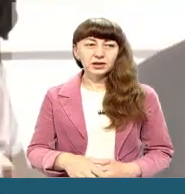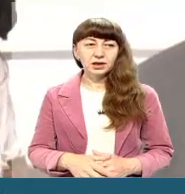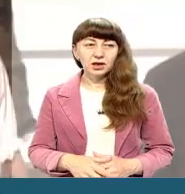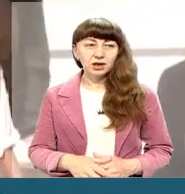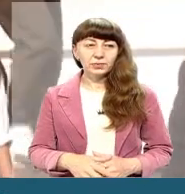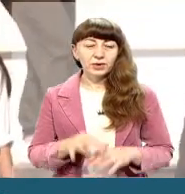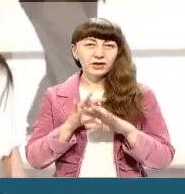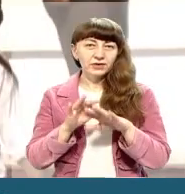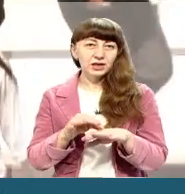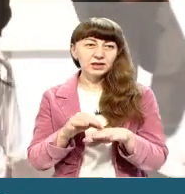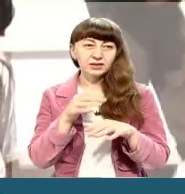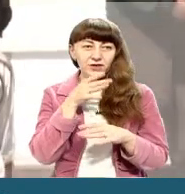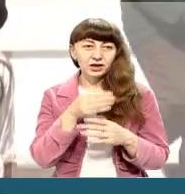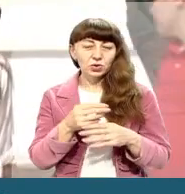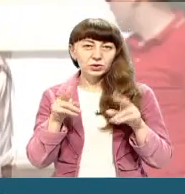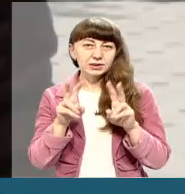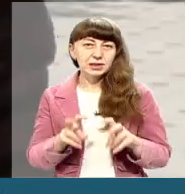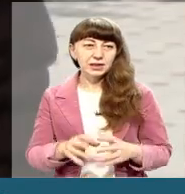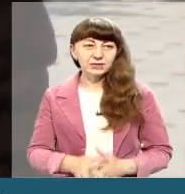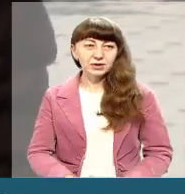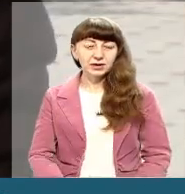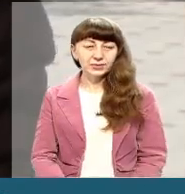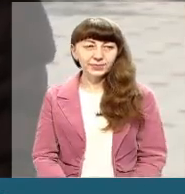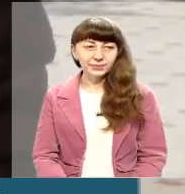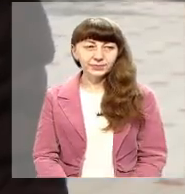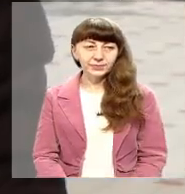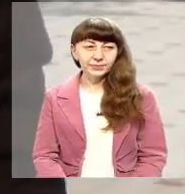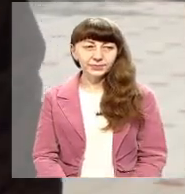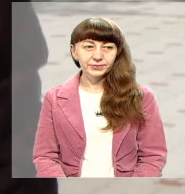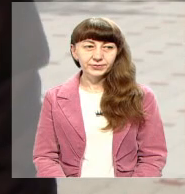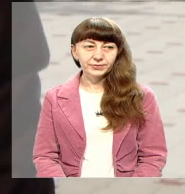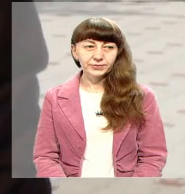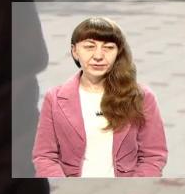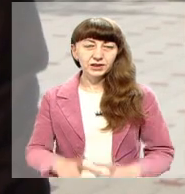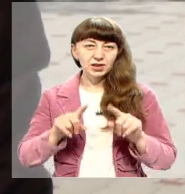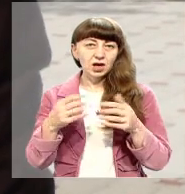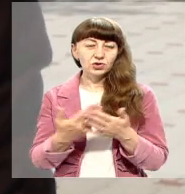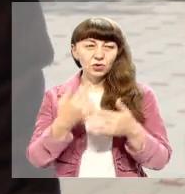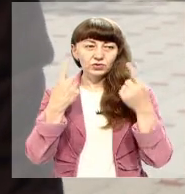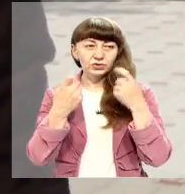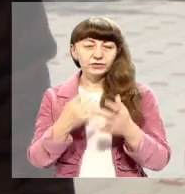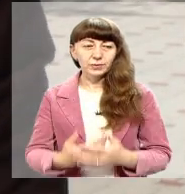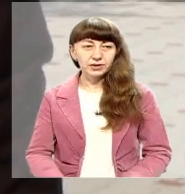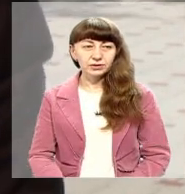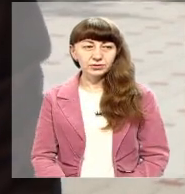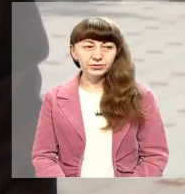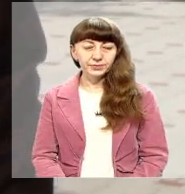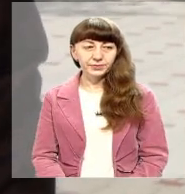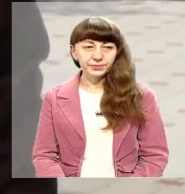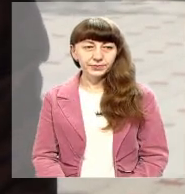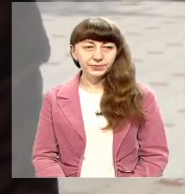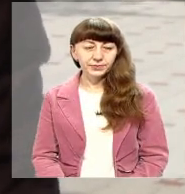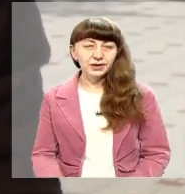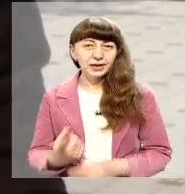нығайтып, мемлекет аралық татулық көпірі болған еді. Елімізде қазір Таза Қазақстан акциясы қарқынды жұмыс істеп келе